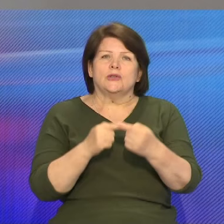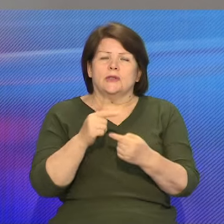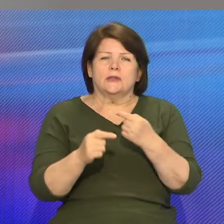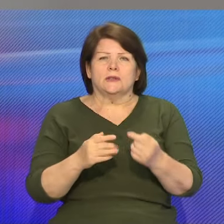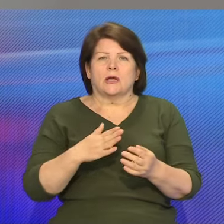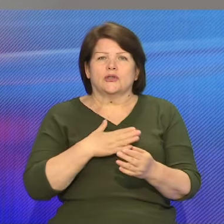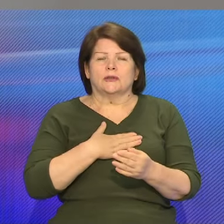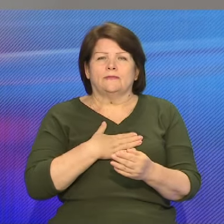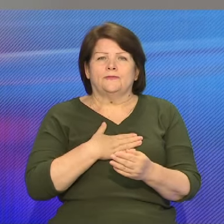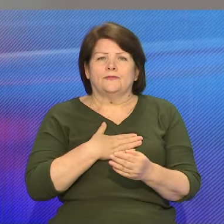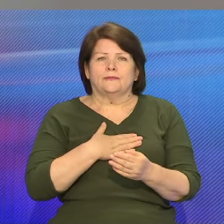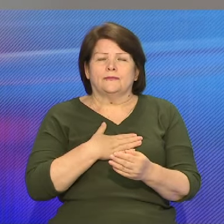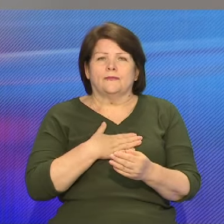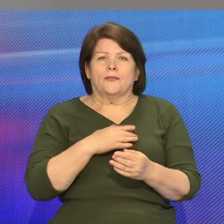нашу